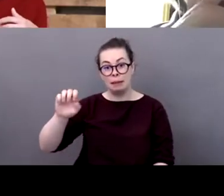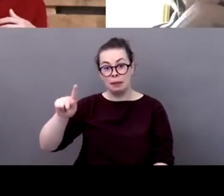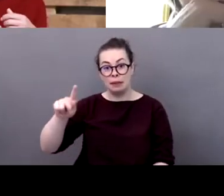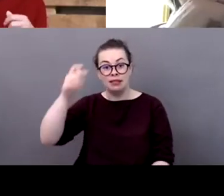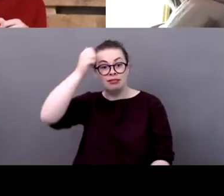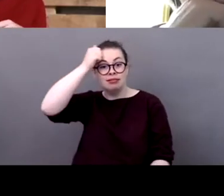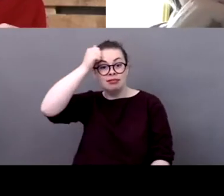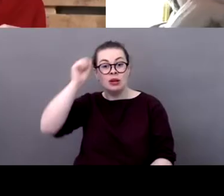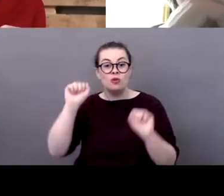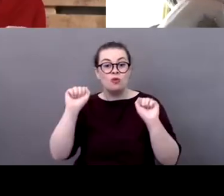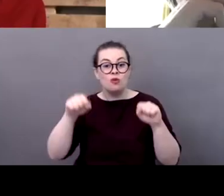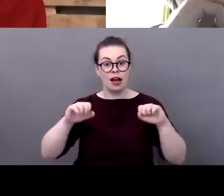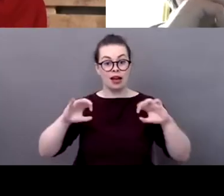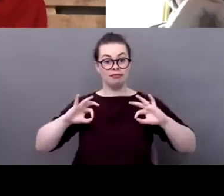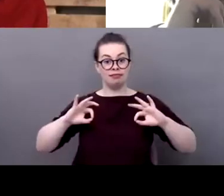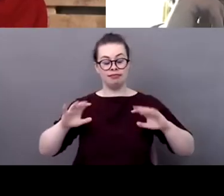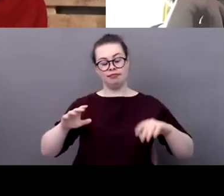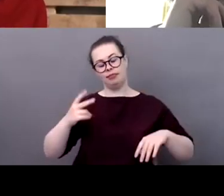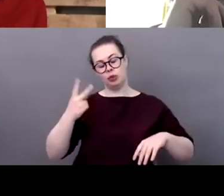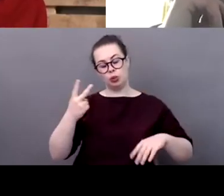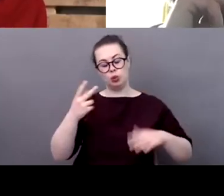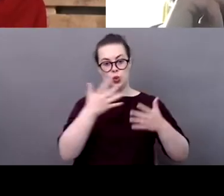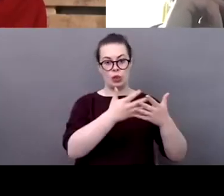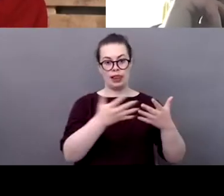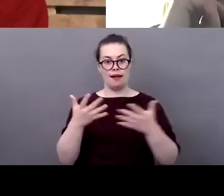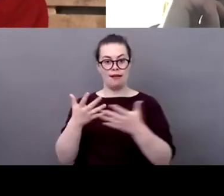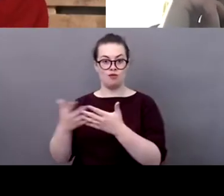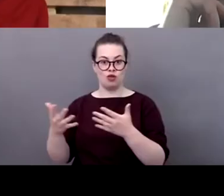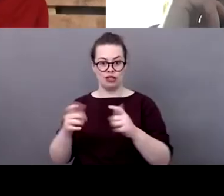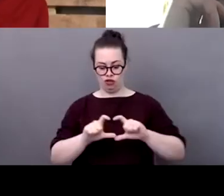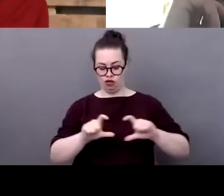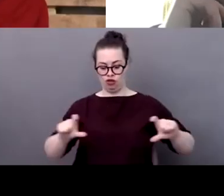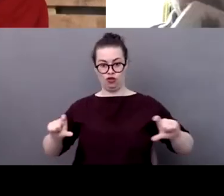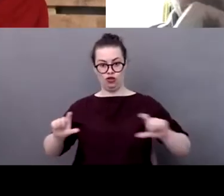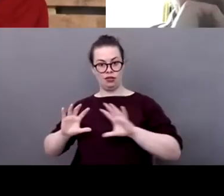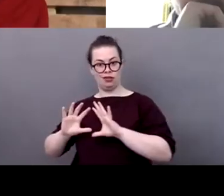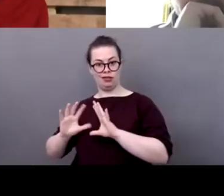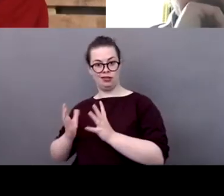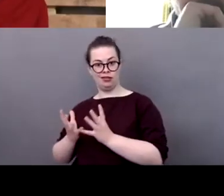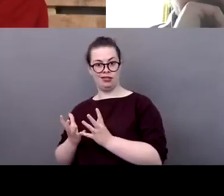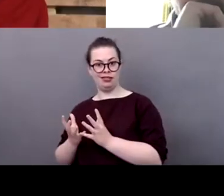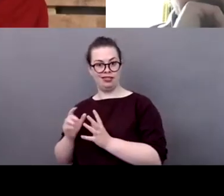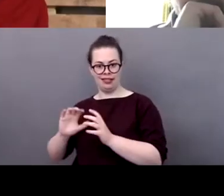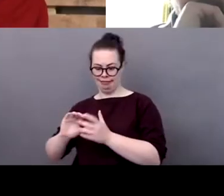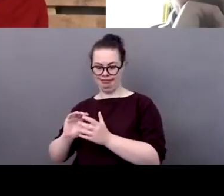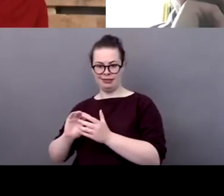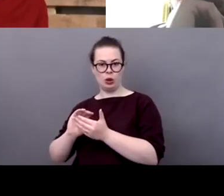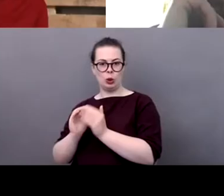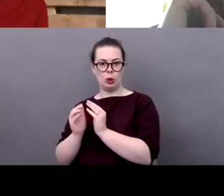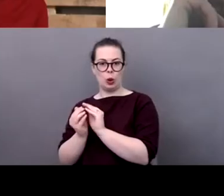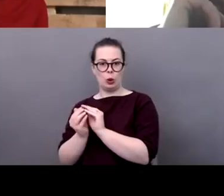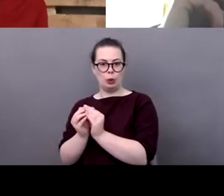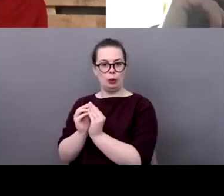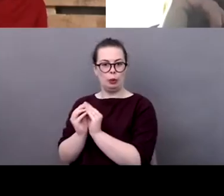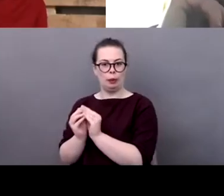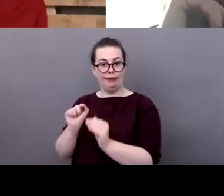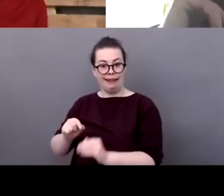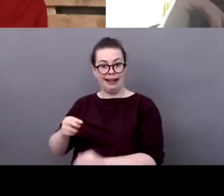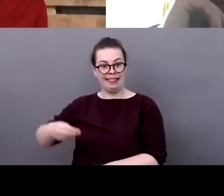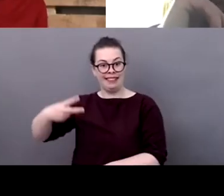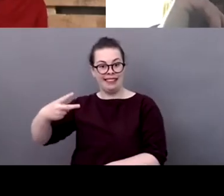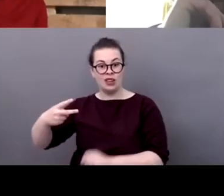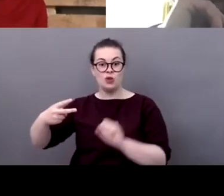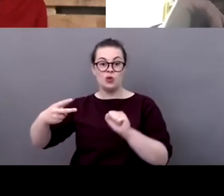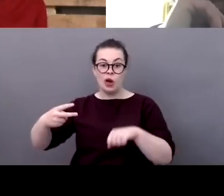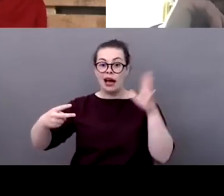either English or French. You have like a little planet below the video, so you can change and switch